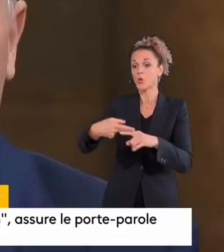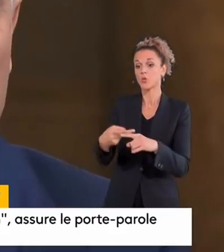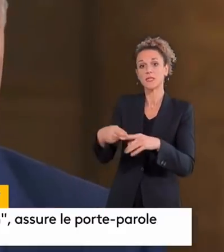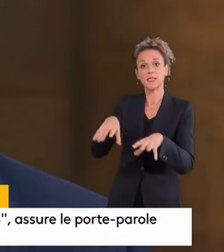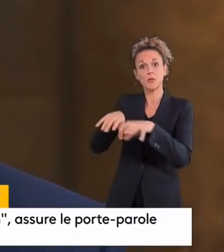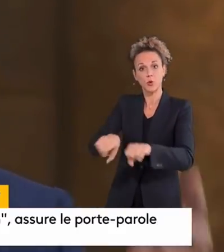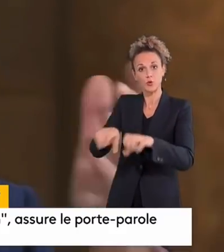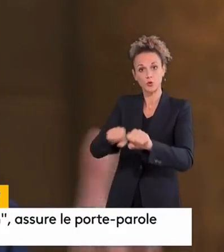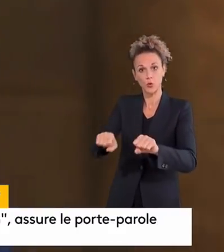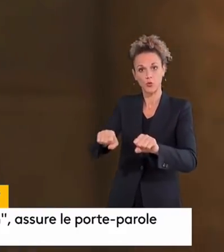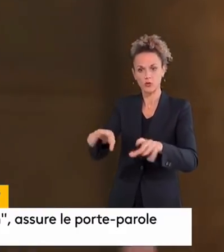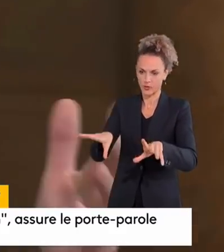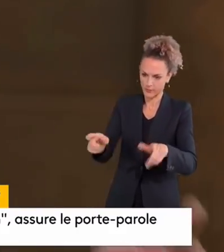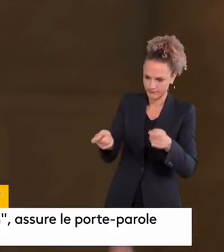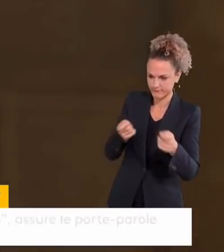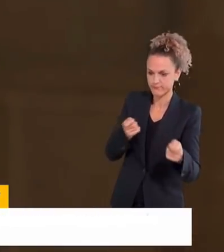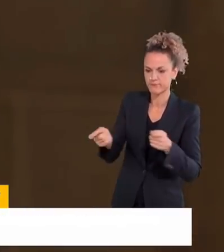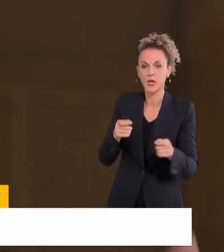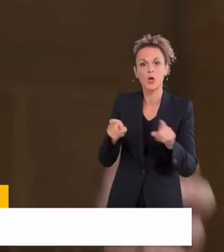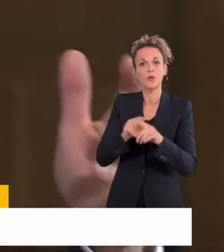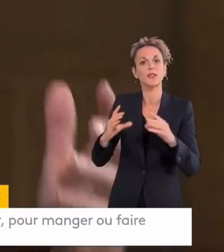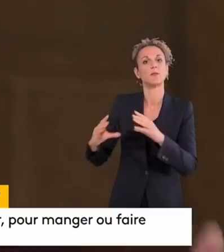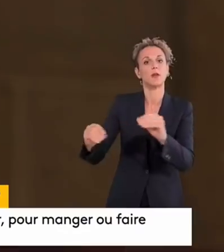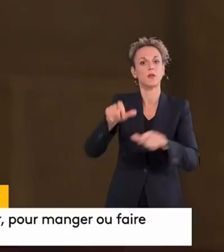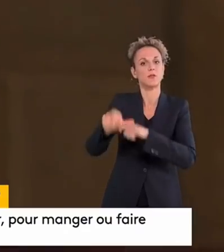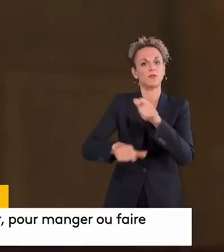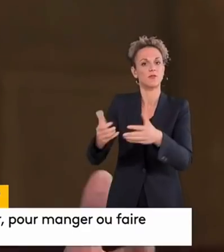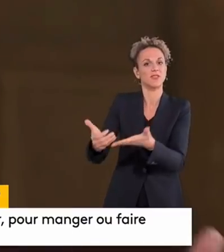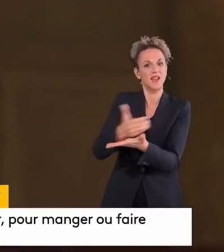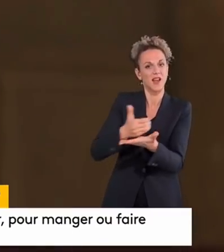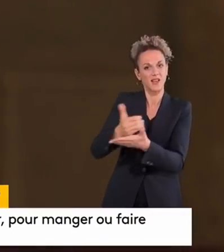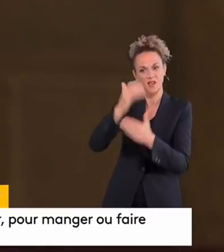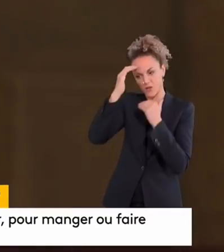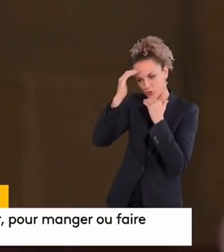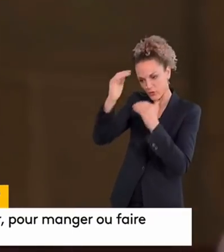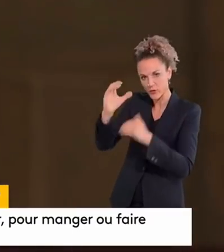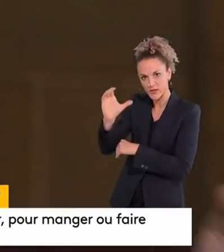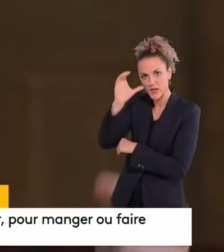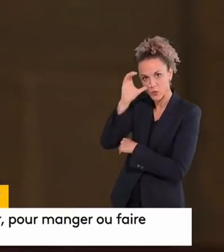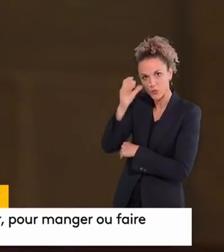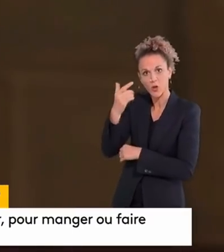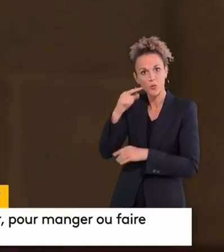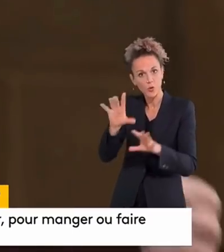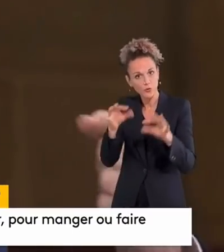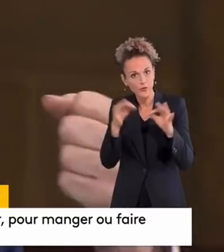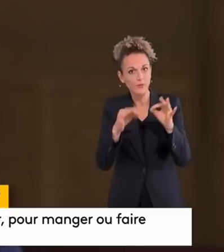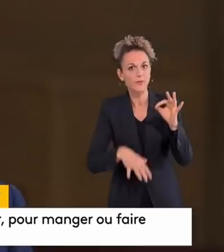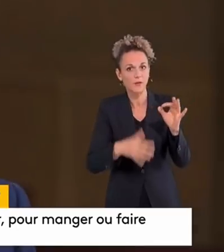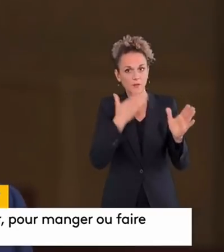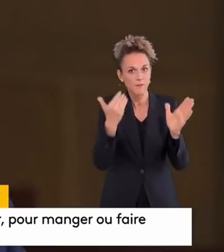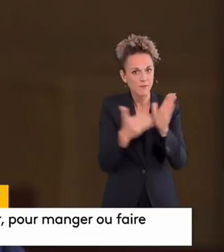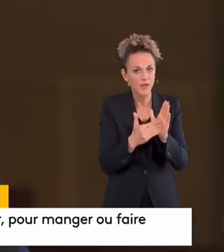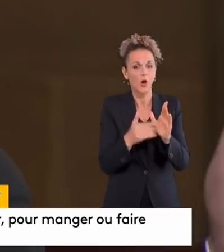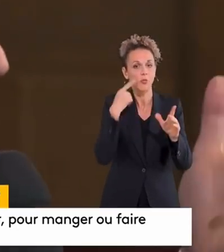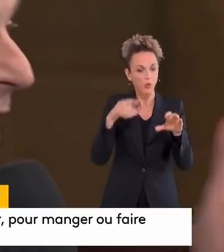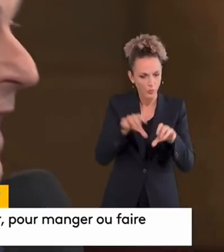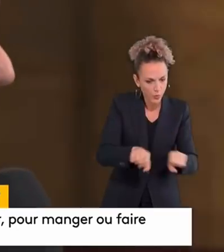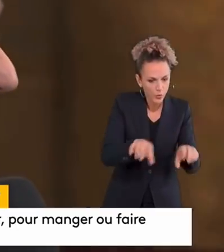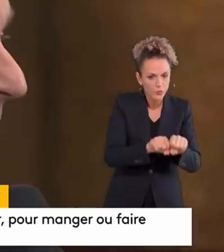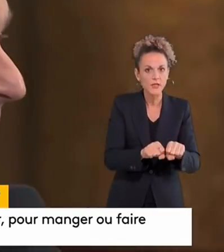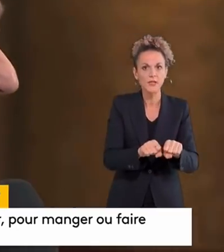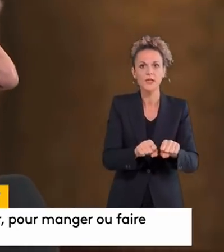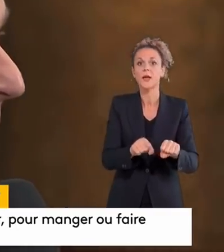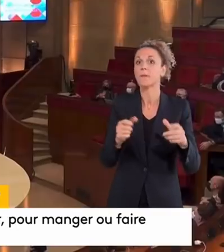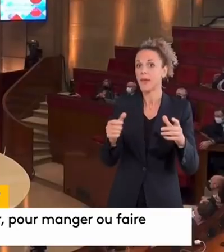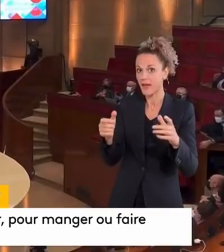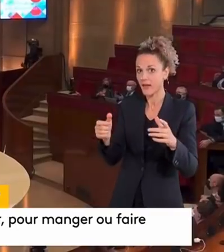aussi la voie pour faire confiance aux salariés, pour trouver les meilleures solutions à chaque fois, afin de produire en respectant et la